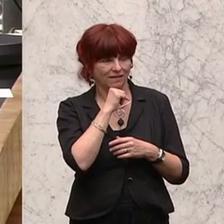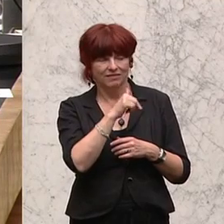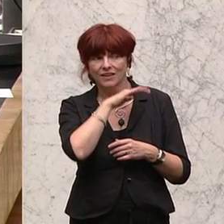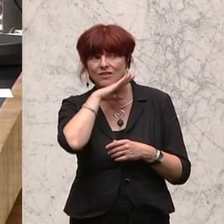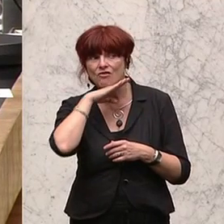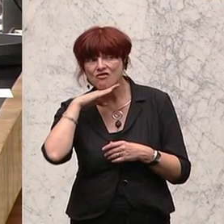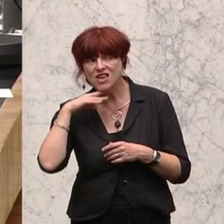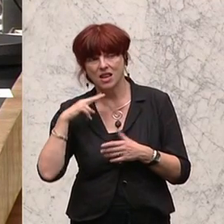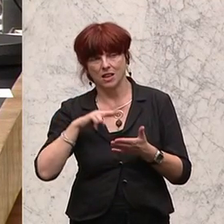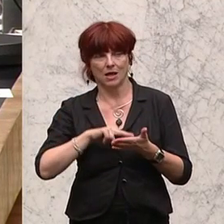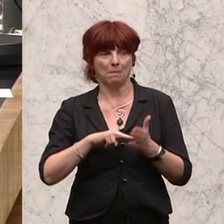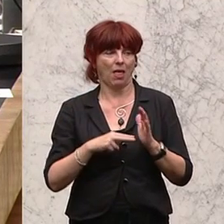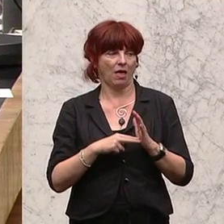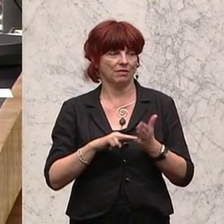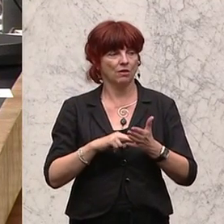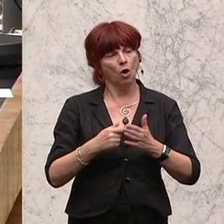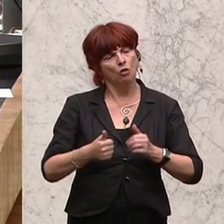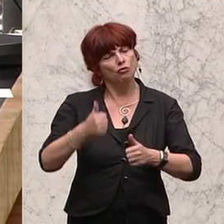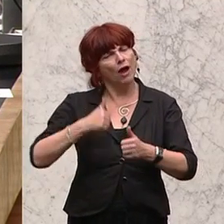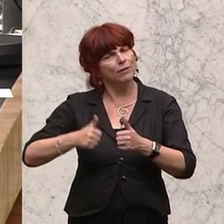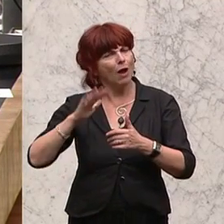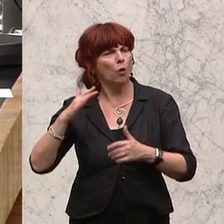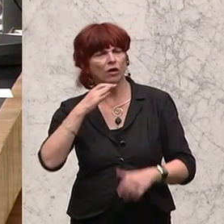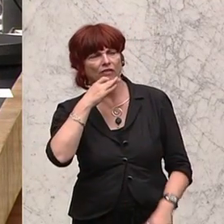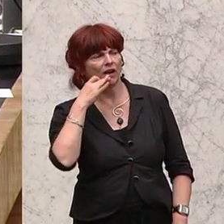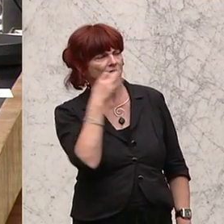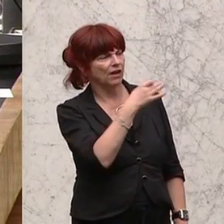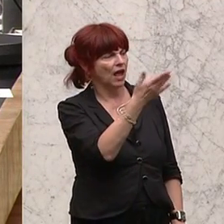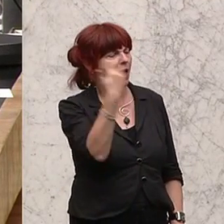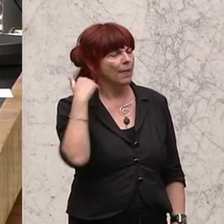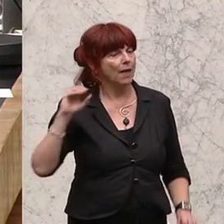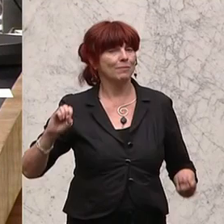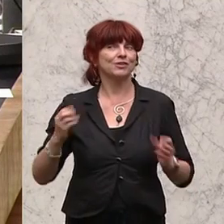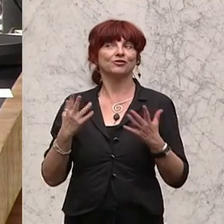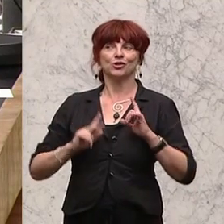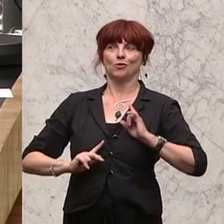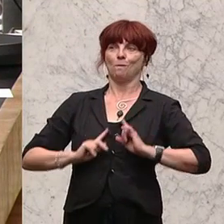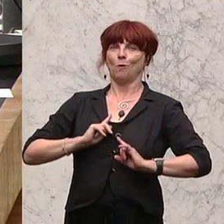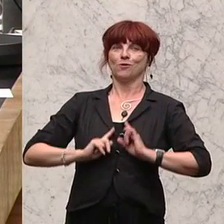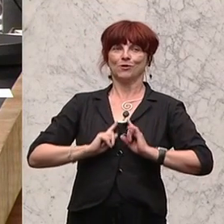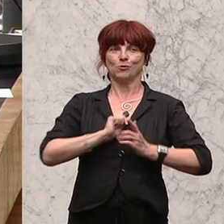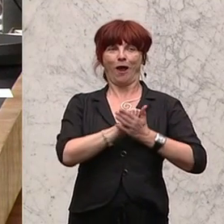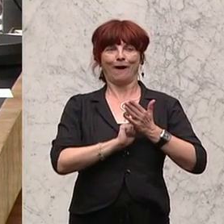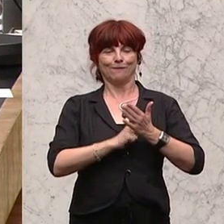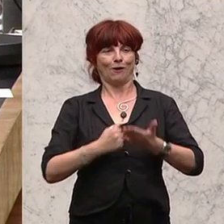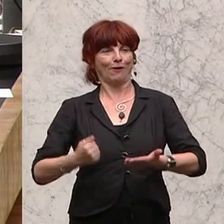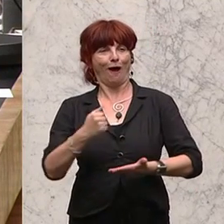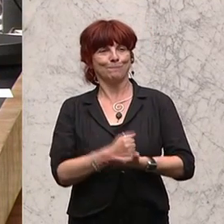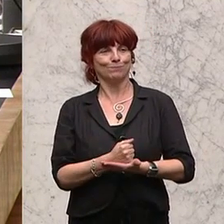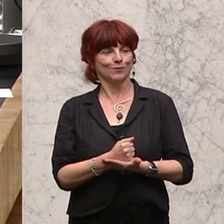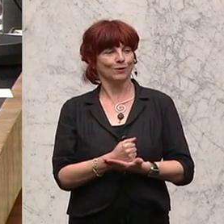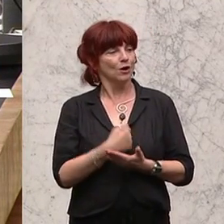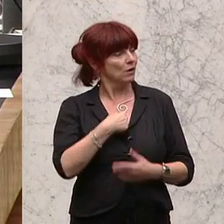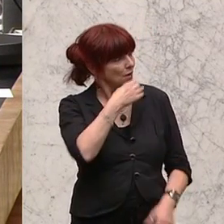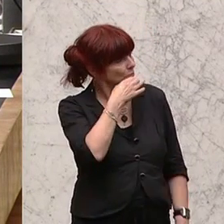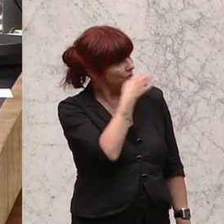vornehmen wollen. Denn ich habe sie vor ungefähr einem Jahr gefragt, als sie ganz frisch und motiviert waren. Ich habe sie gefragt,